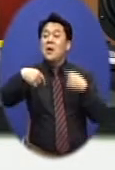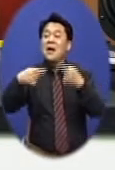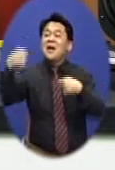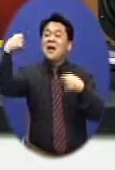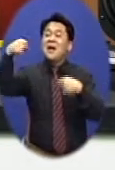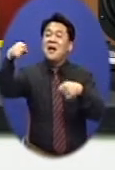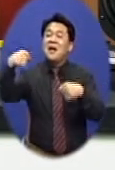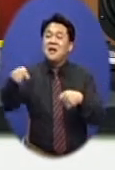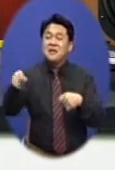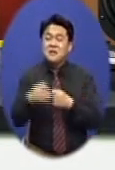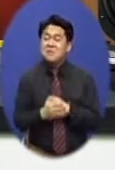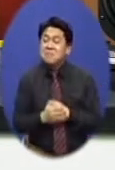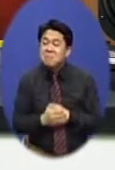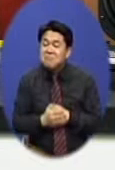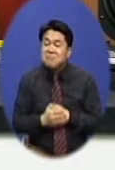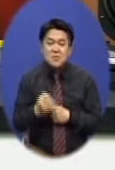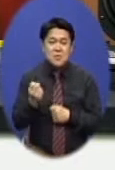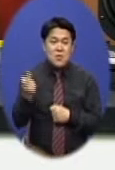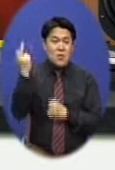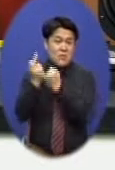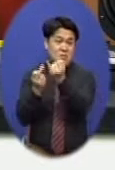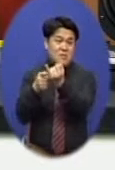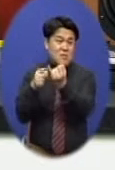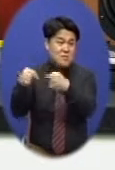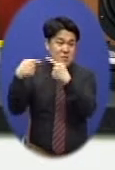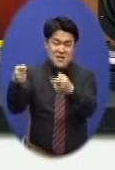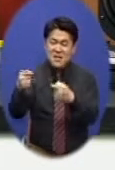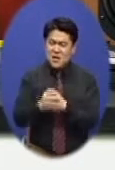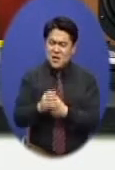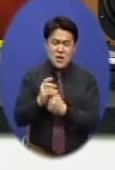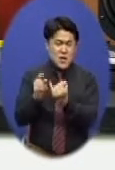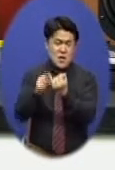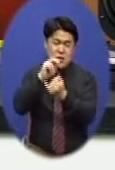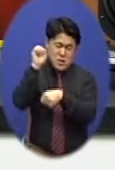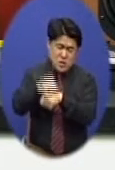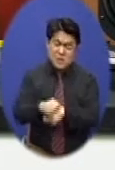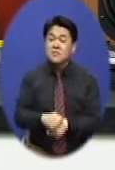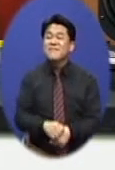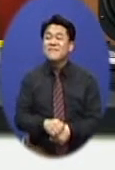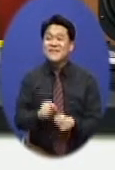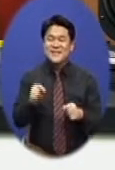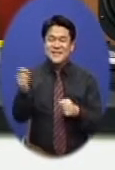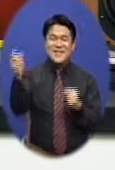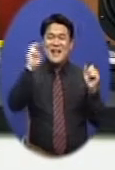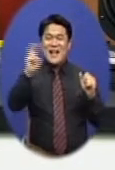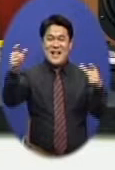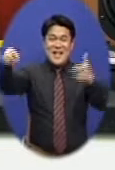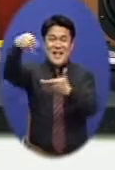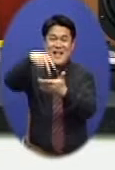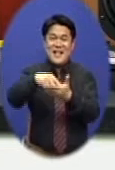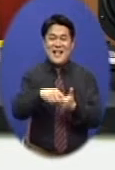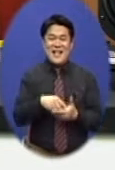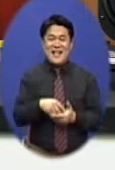그 올케 언니가 나가서 올케 언니가 목소리 진짜 좋아요. 네. 네. 근데 이제 나가는 거 가서 앞에 서갖고 눈을 못 뜨고